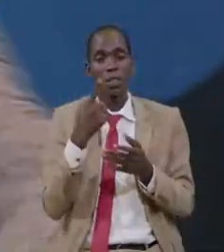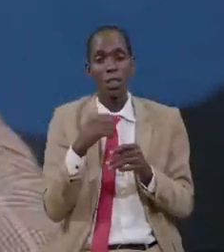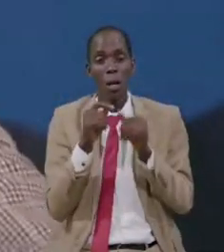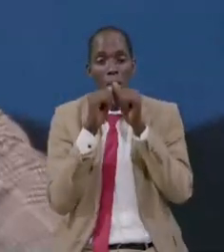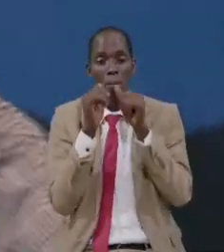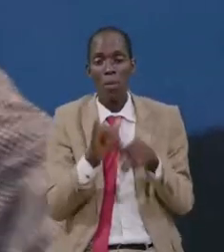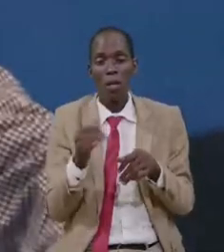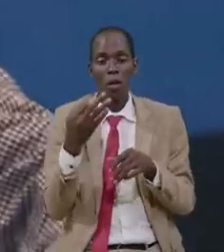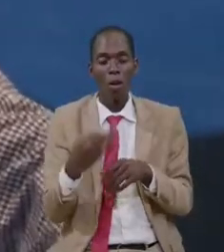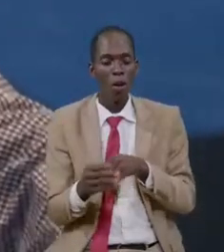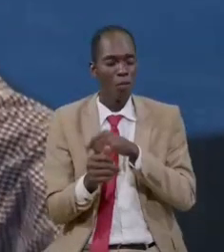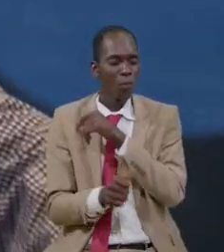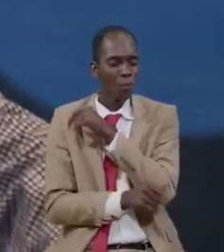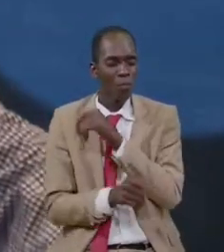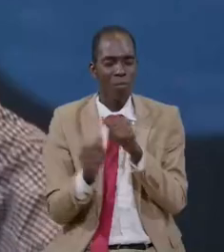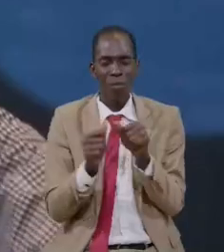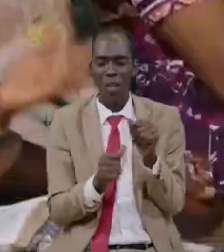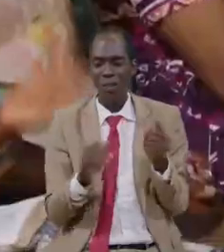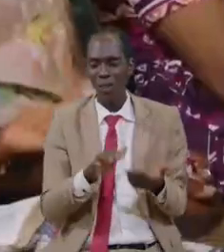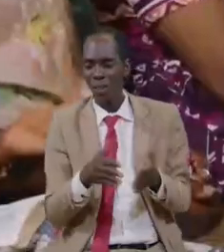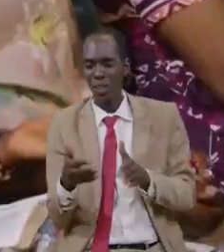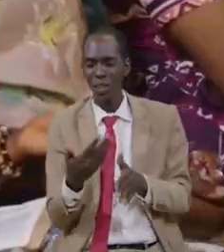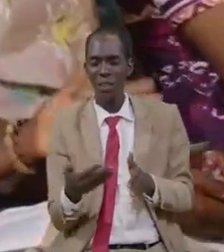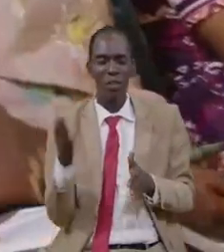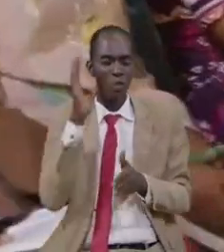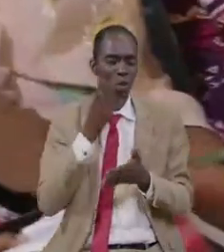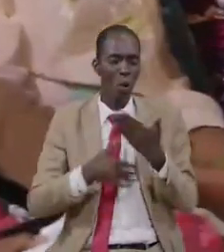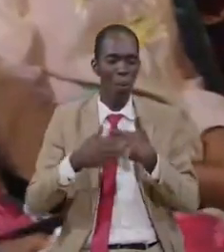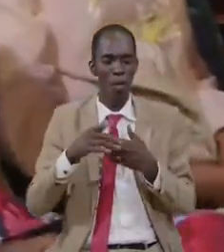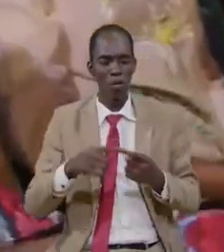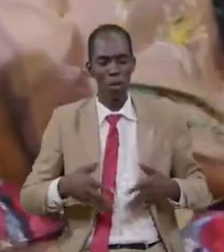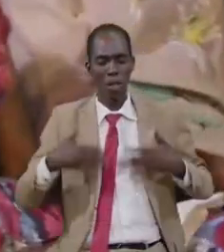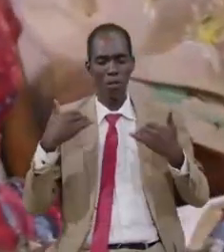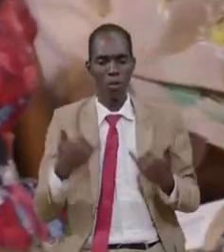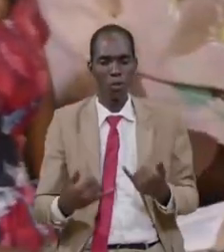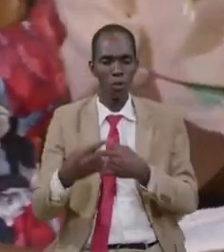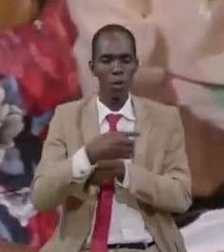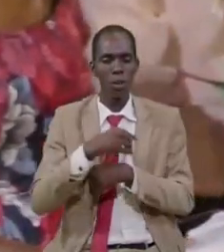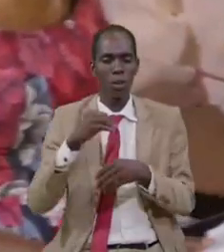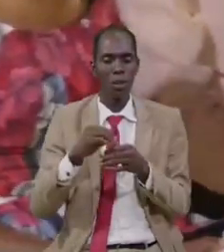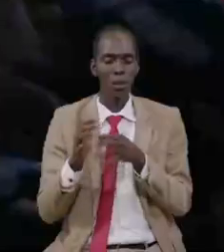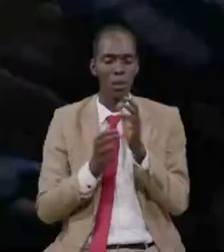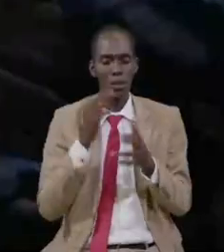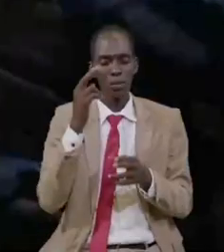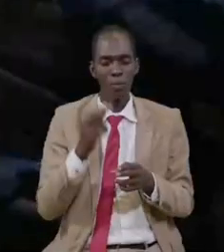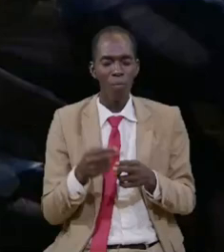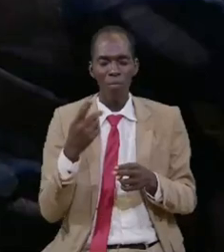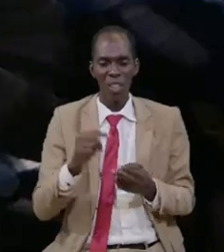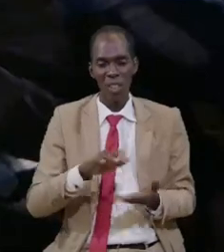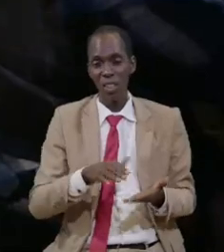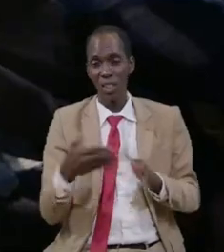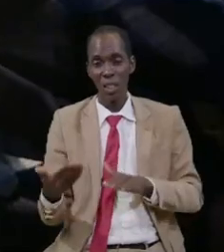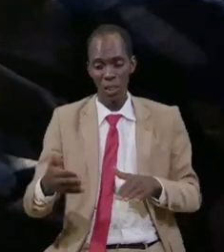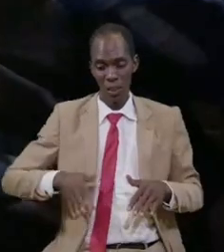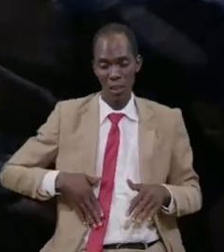mort dans ton corps reprendra vie aujourd'hui. Le frein